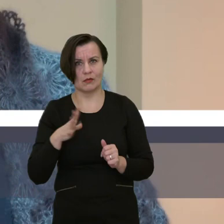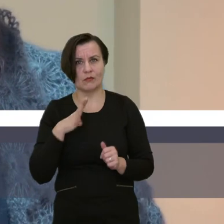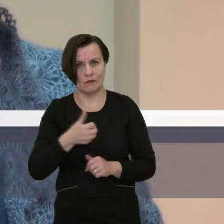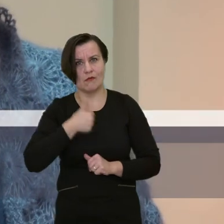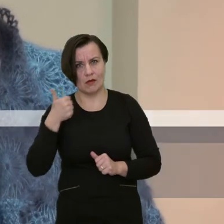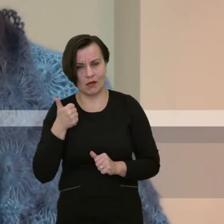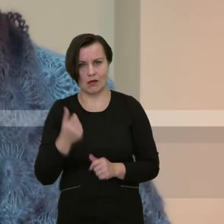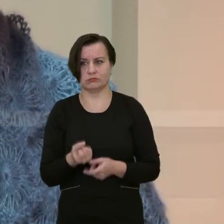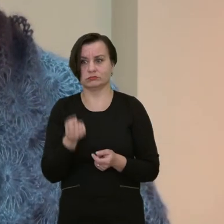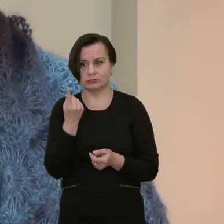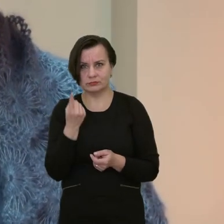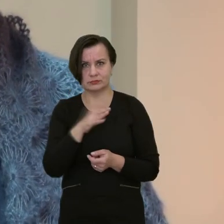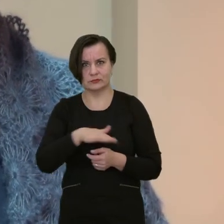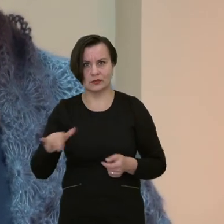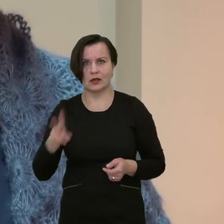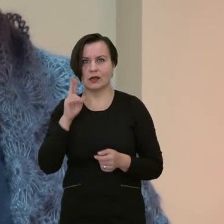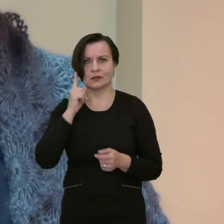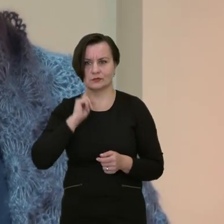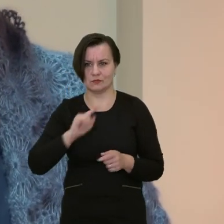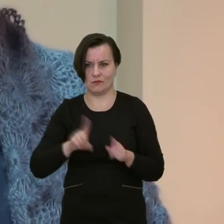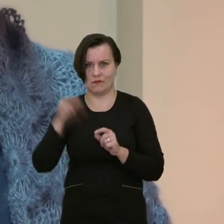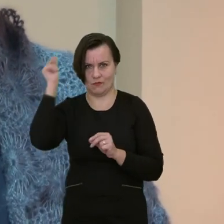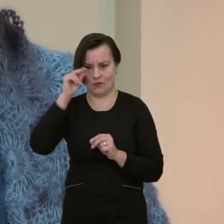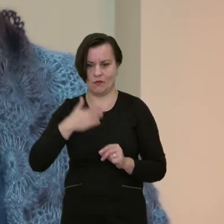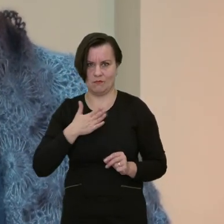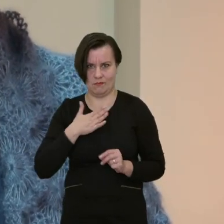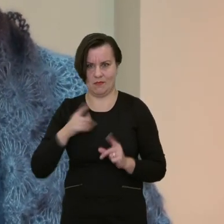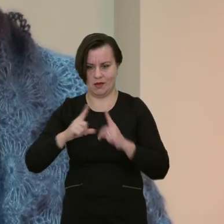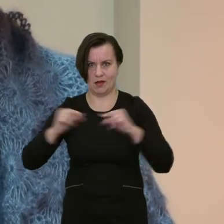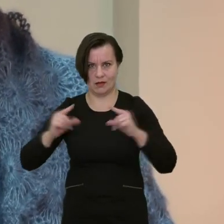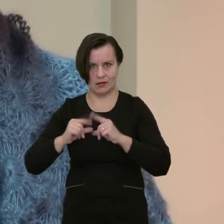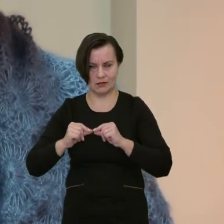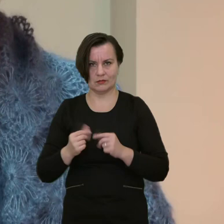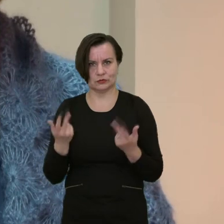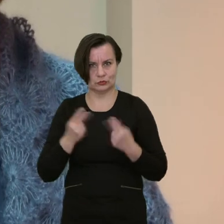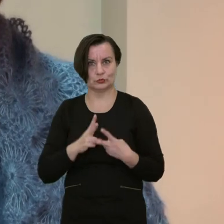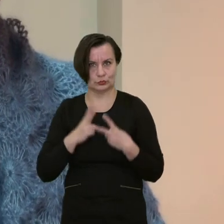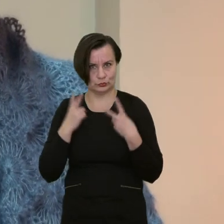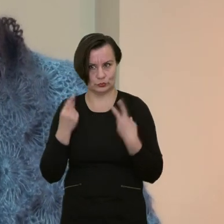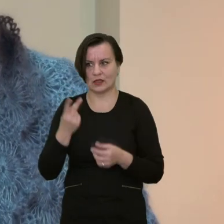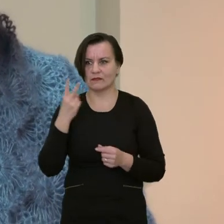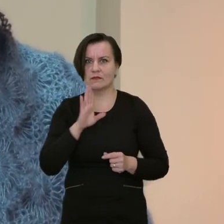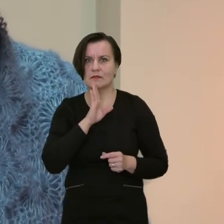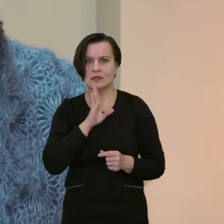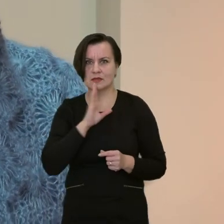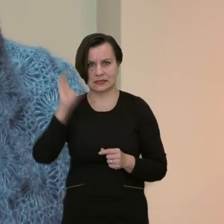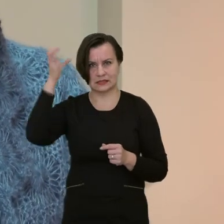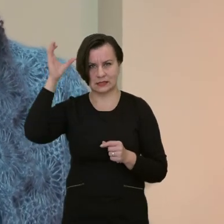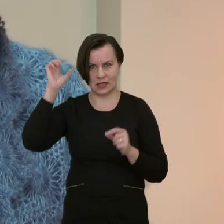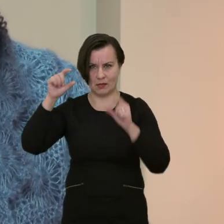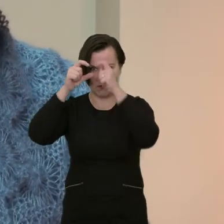kurie nori išmokti, perimti mano amatą. Tai labai smagu. 2 mergaitės sidabro